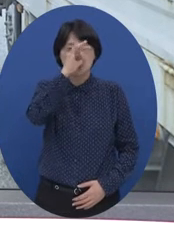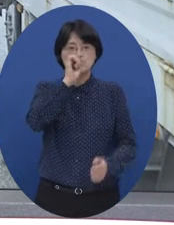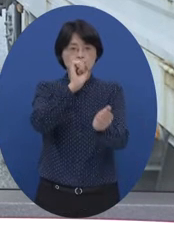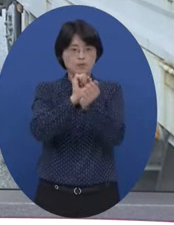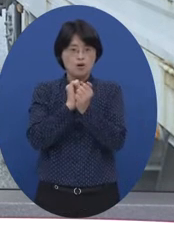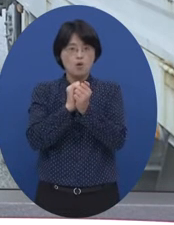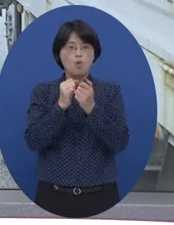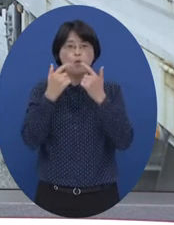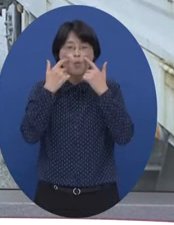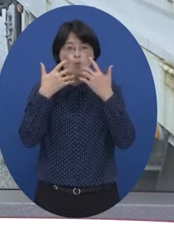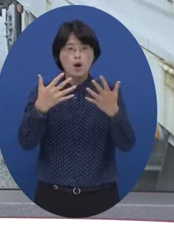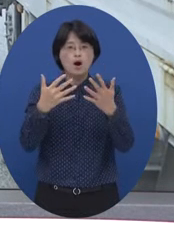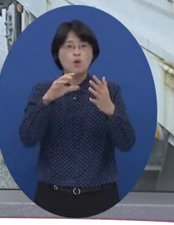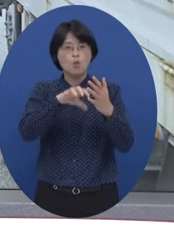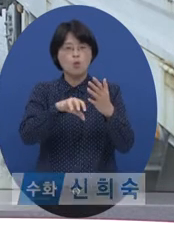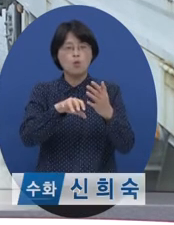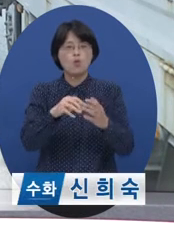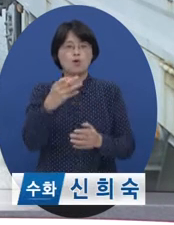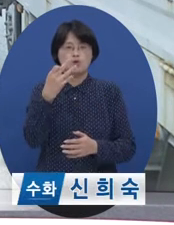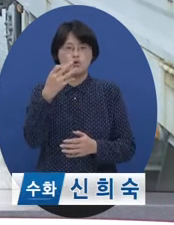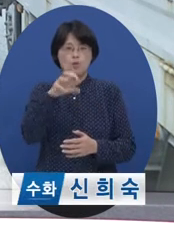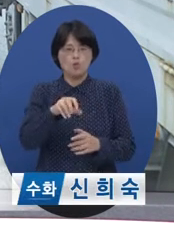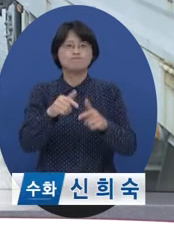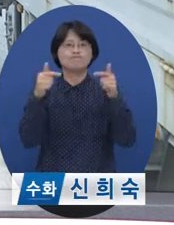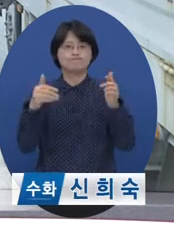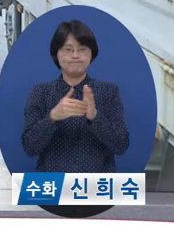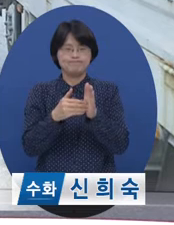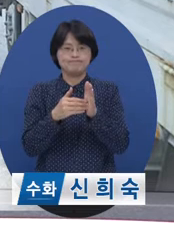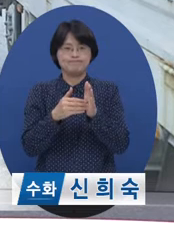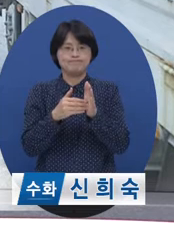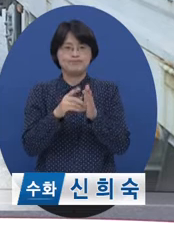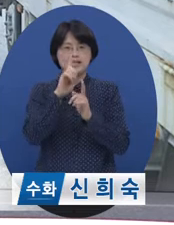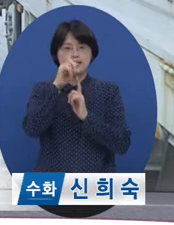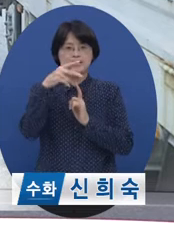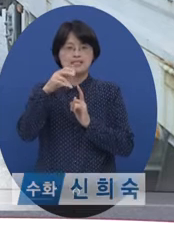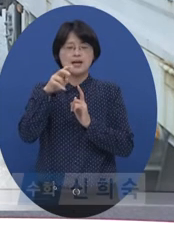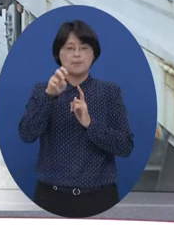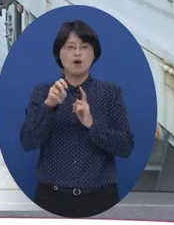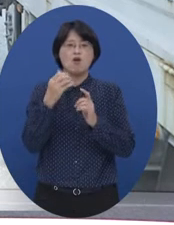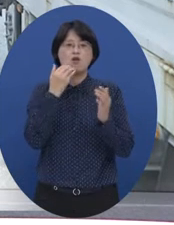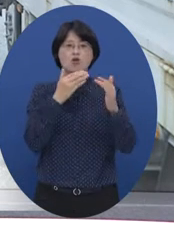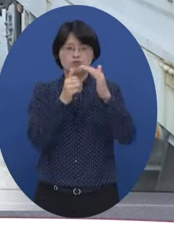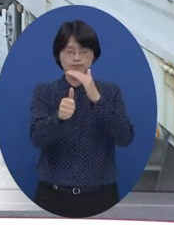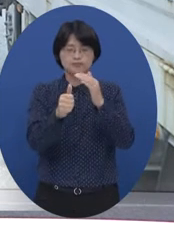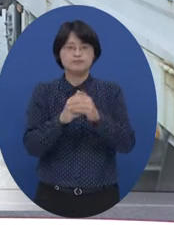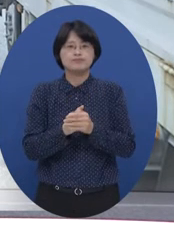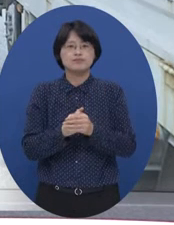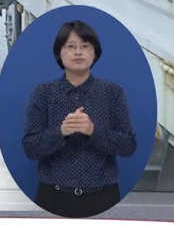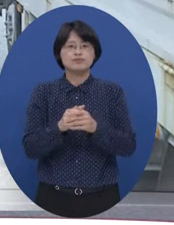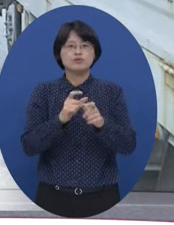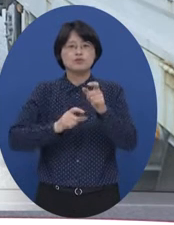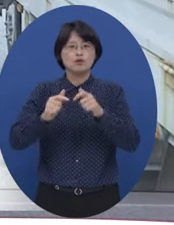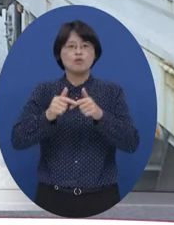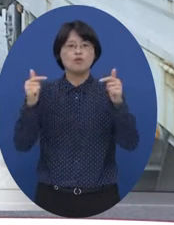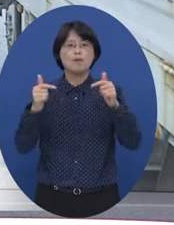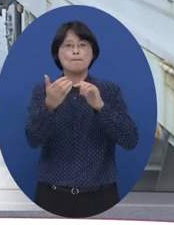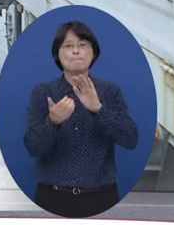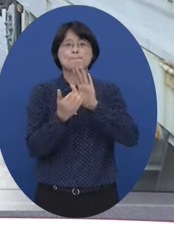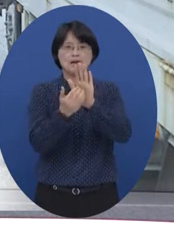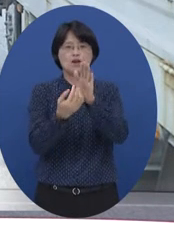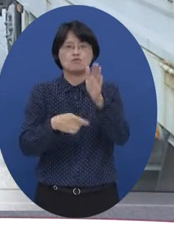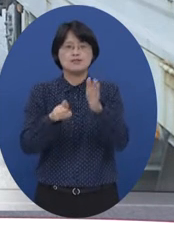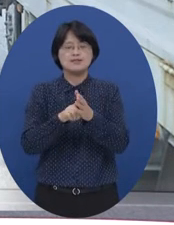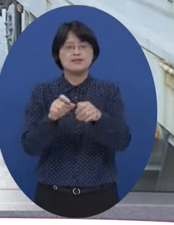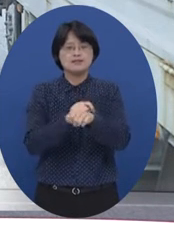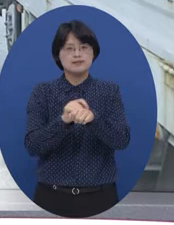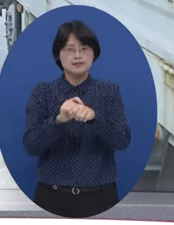아프리카 돼지열병 확진 농가가 13곳으로 늘어난 상황인데요. 이재명 경기도지사는 아프리카 돼지열병 추가 확산